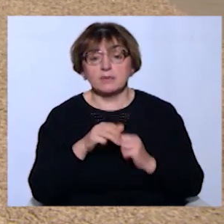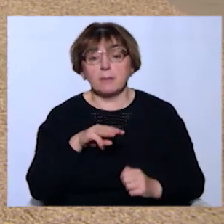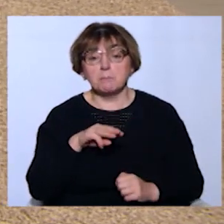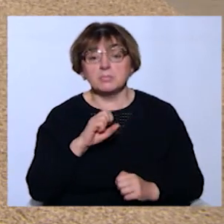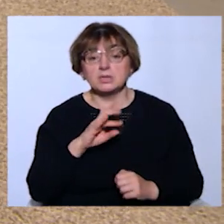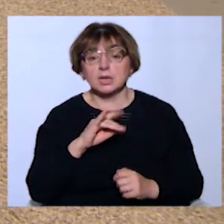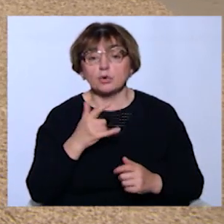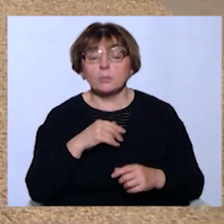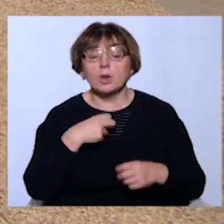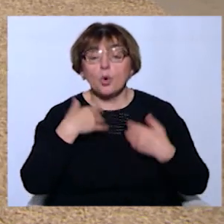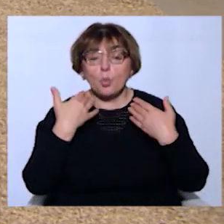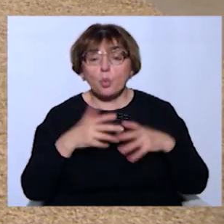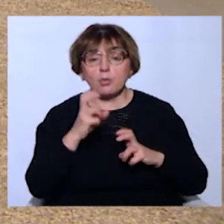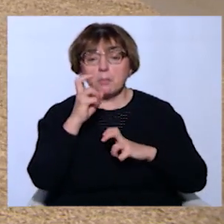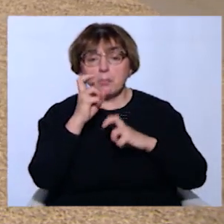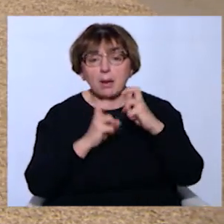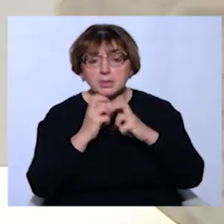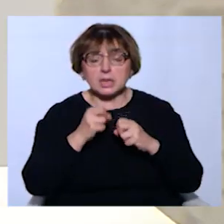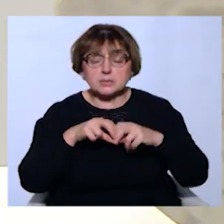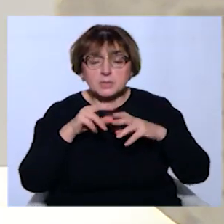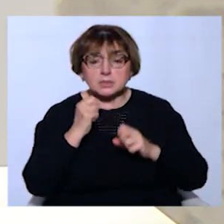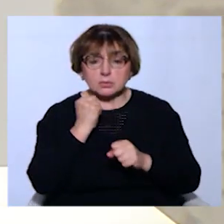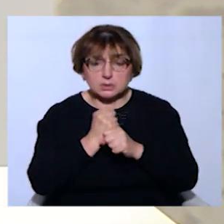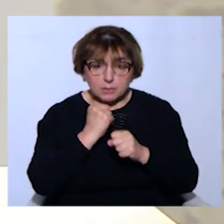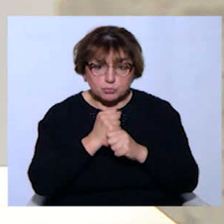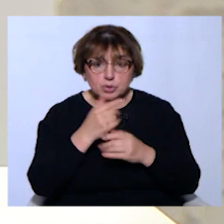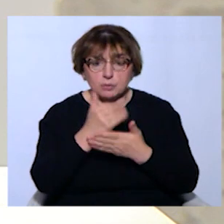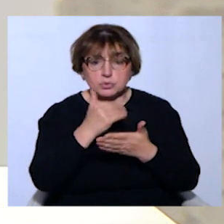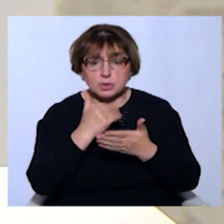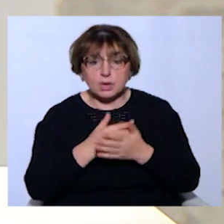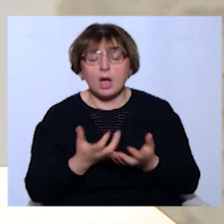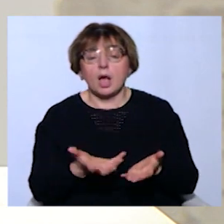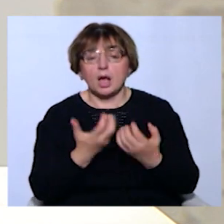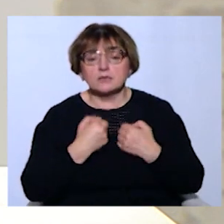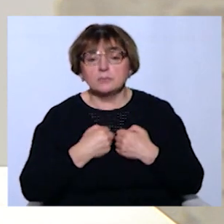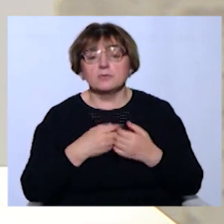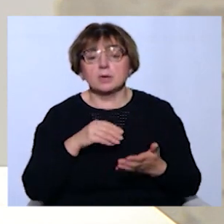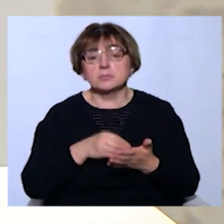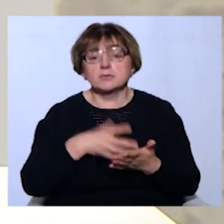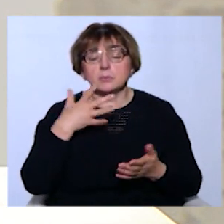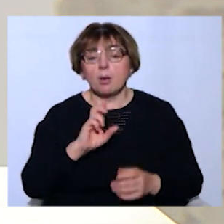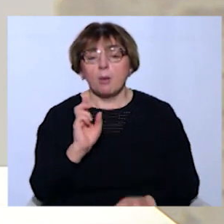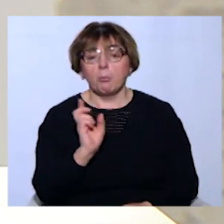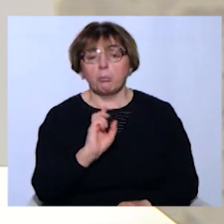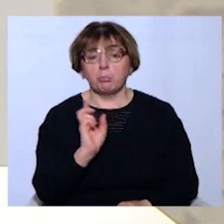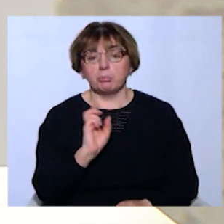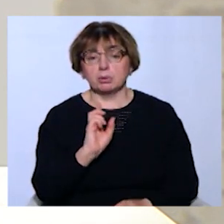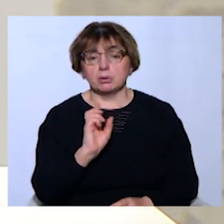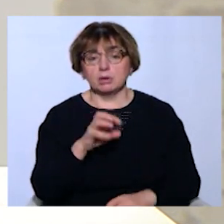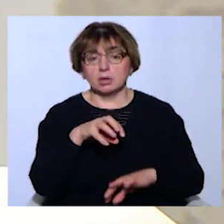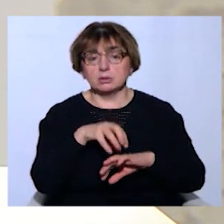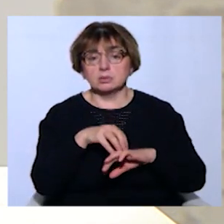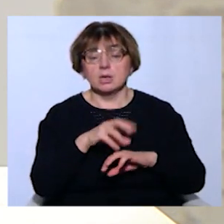რომელიც დამუშავების შემდეგ მერე იძლევა ასევე ძვირფასი ქვის ბრილიანტის